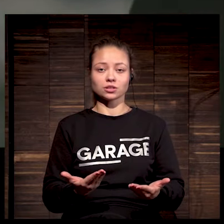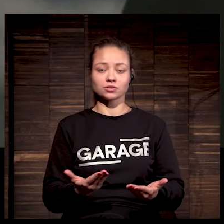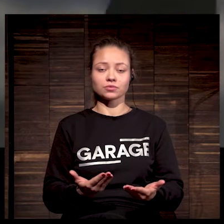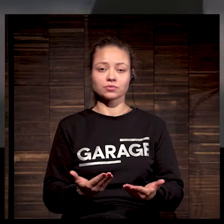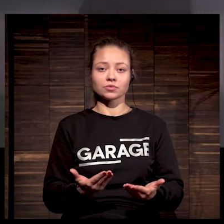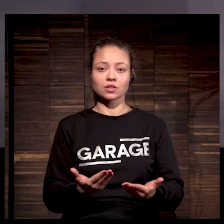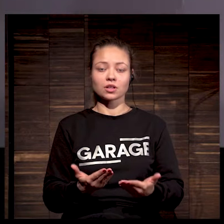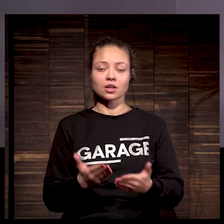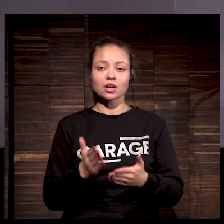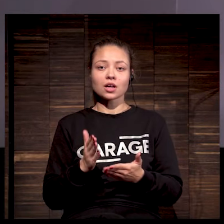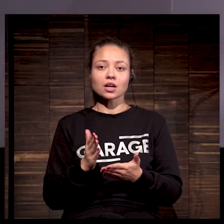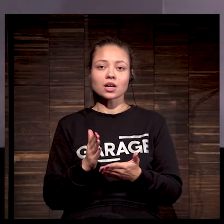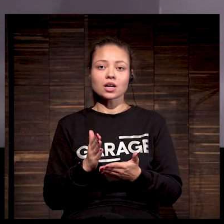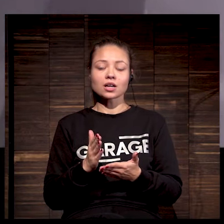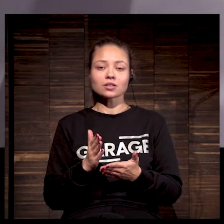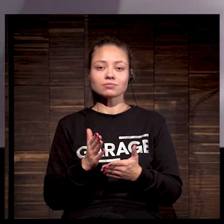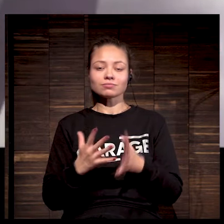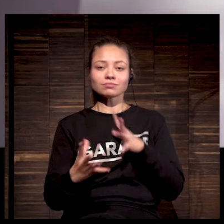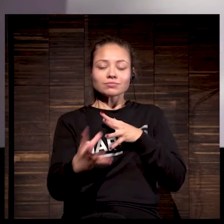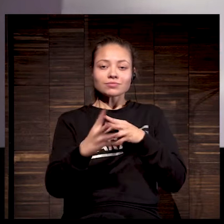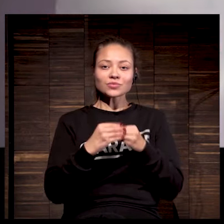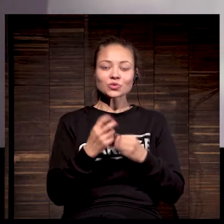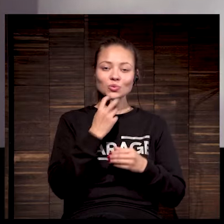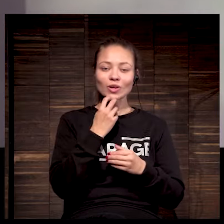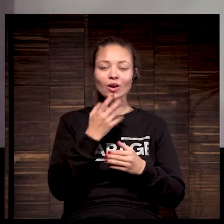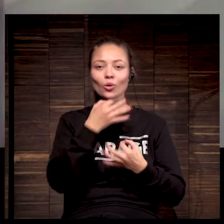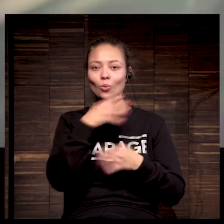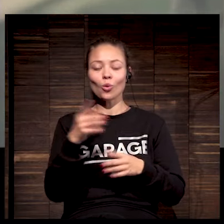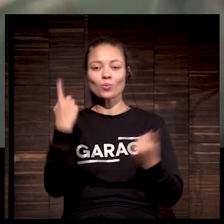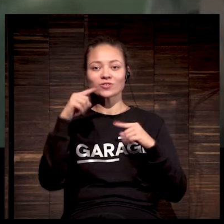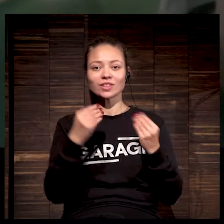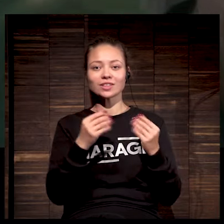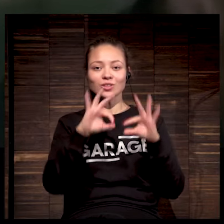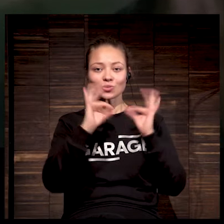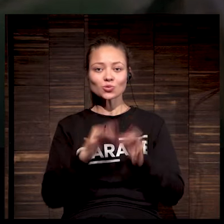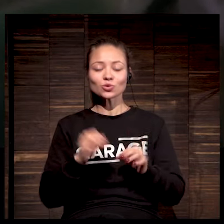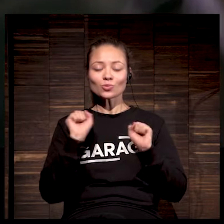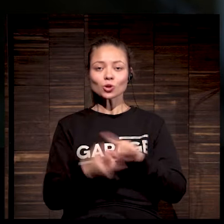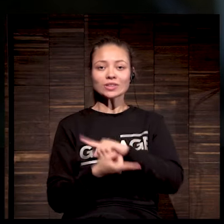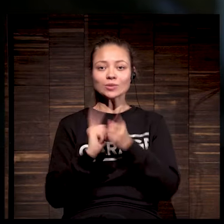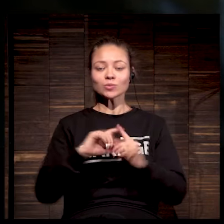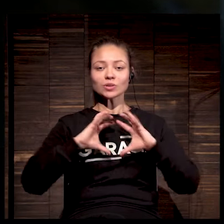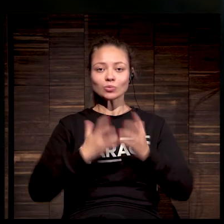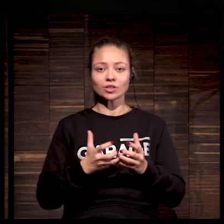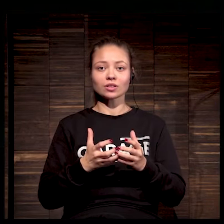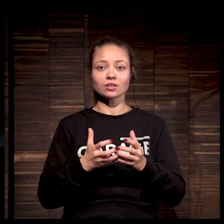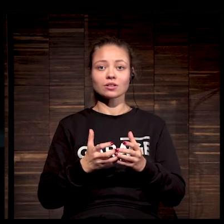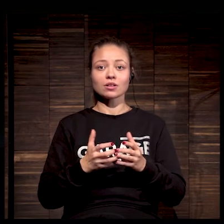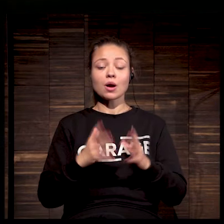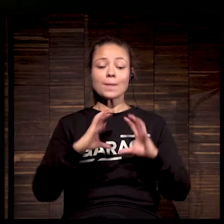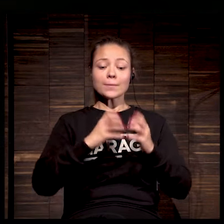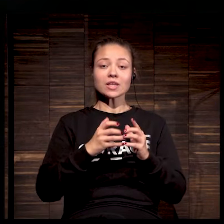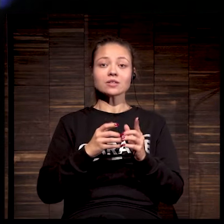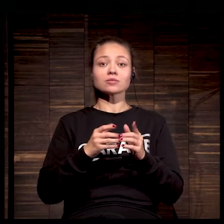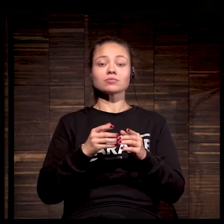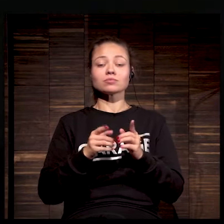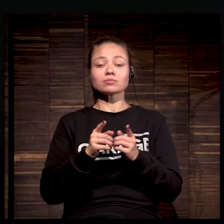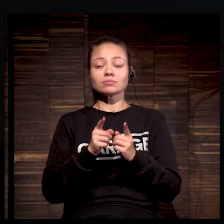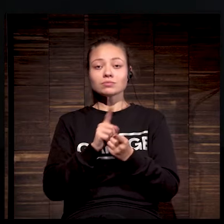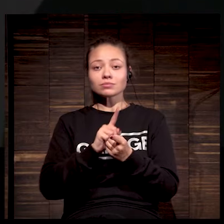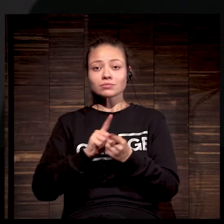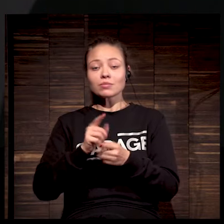чуть разделенный смех любое произведение искусства может изменить мир и по мере того как меняется мир политика